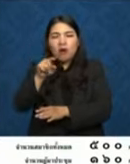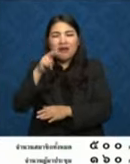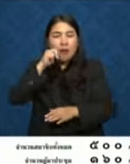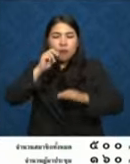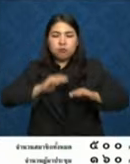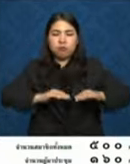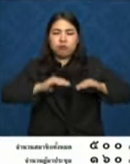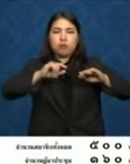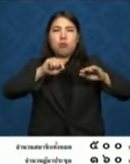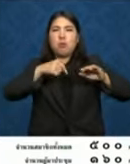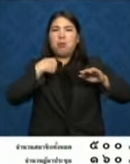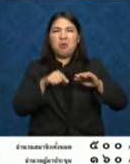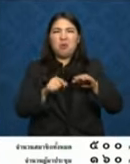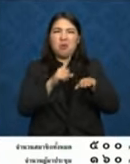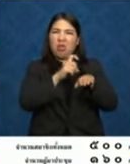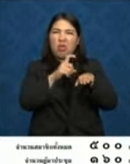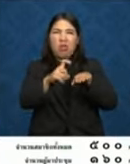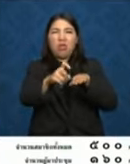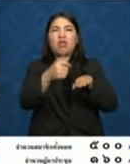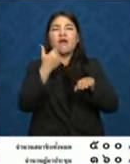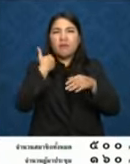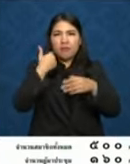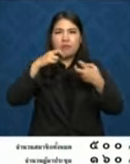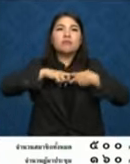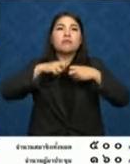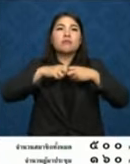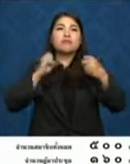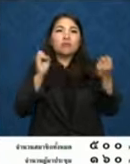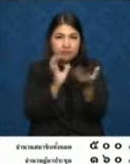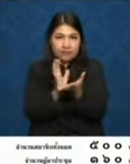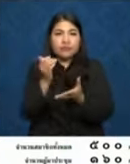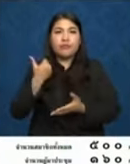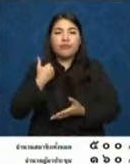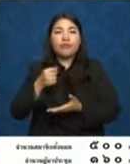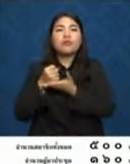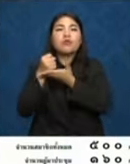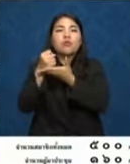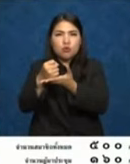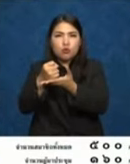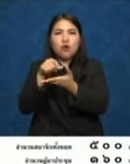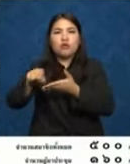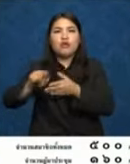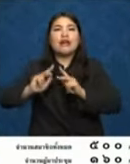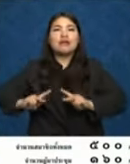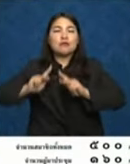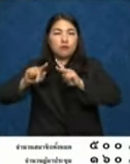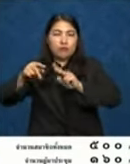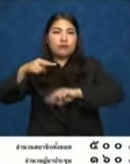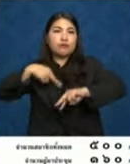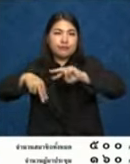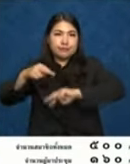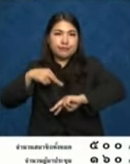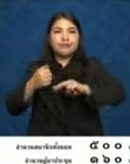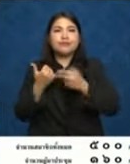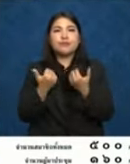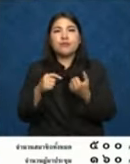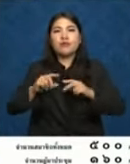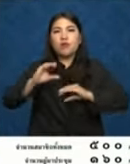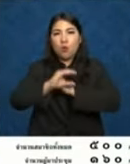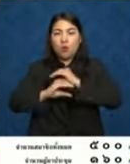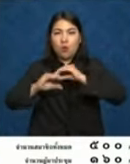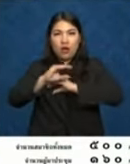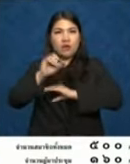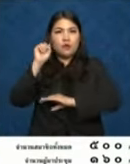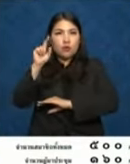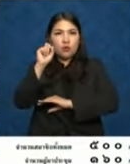ายไปหลายคันจึงขอให้กระทรวงคมนาคมพิจารณาแก้ไขปัญหานี้ทุกมิติโดยมีโครงการโดยเร่งด่วนก่อนที่จะเ